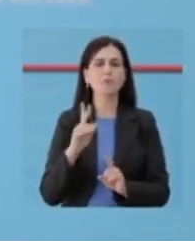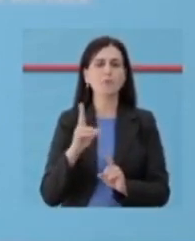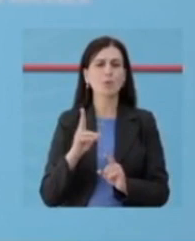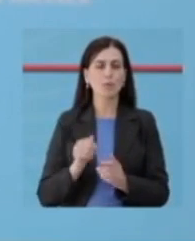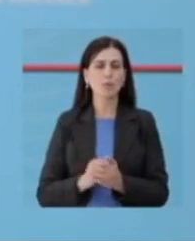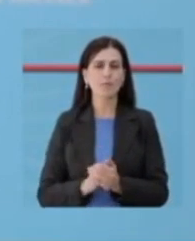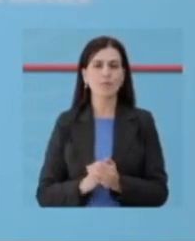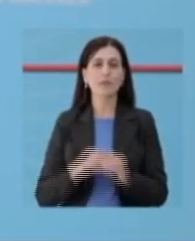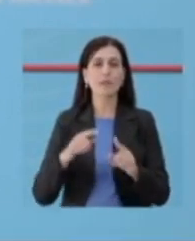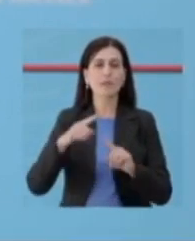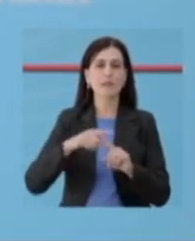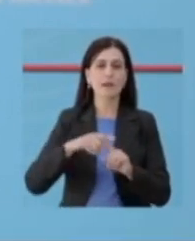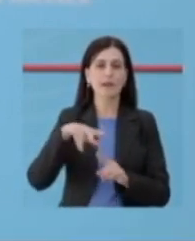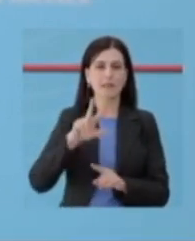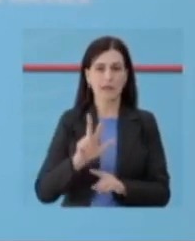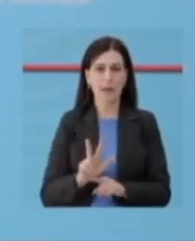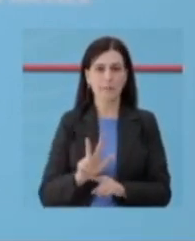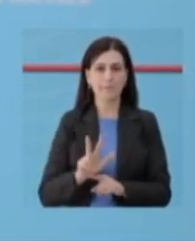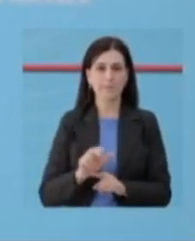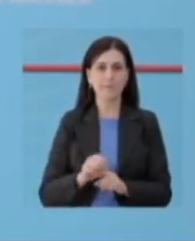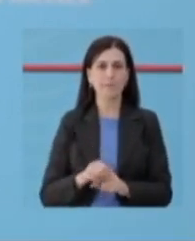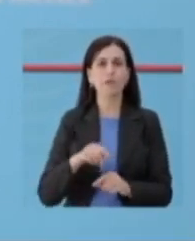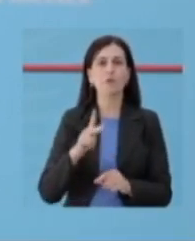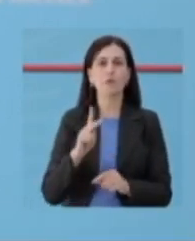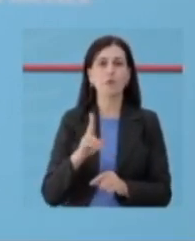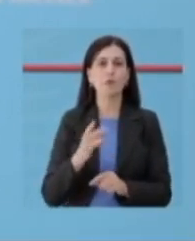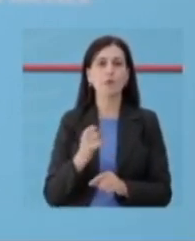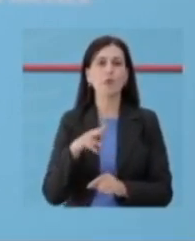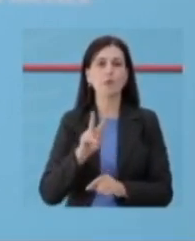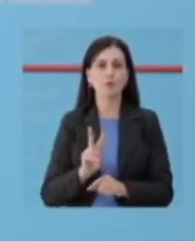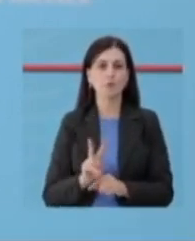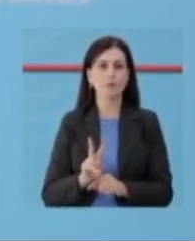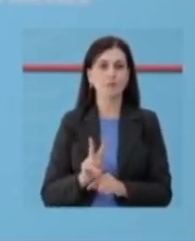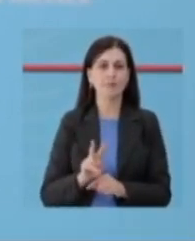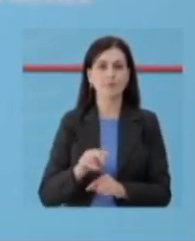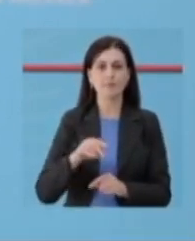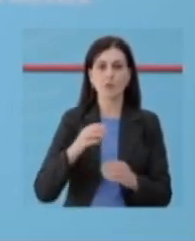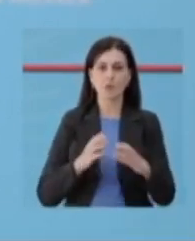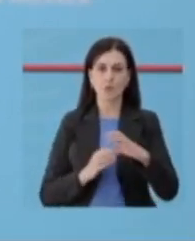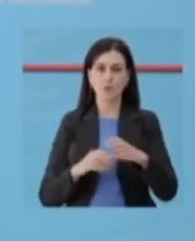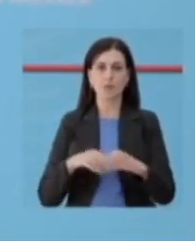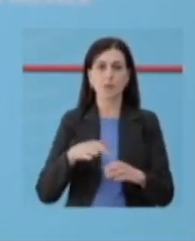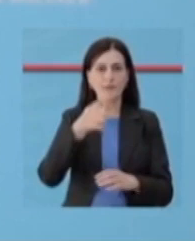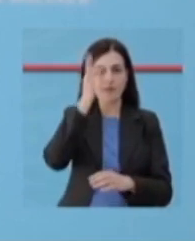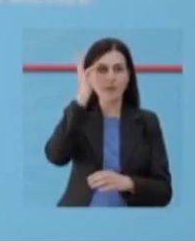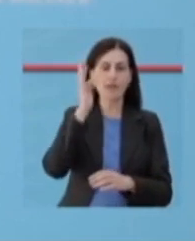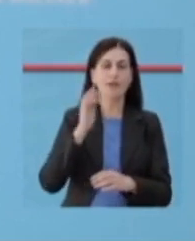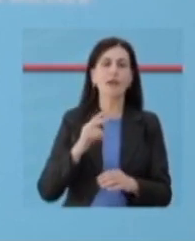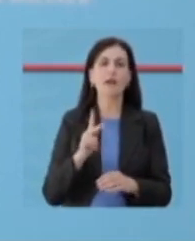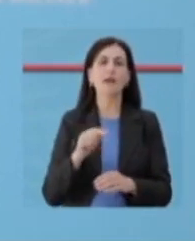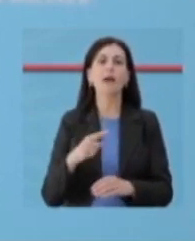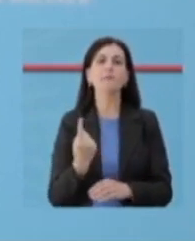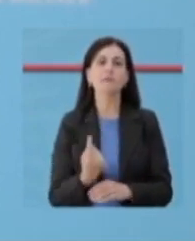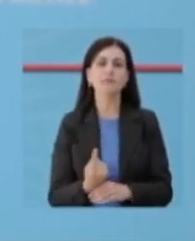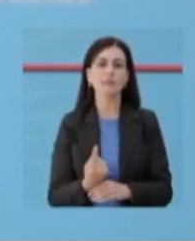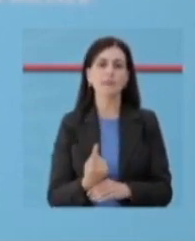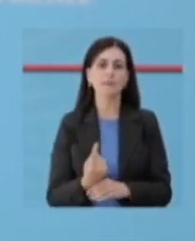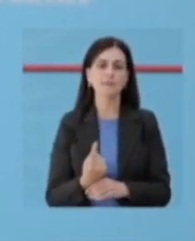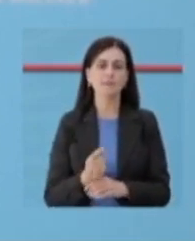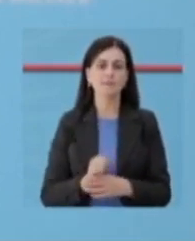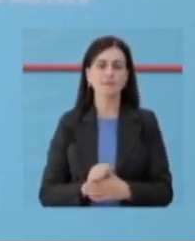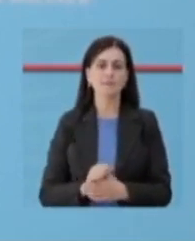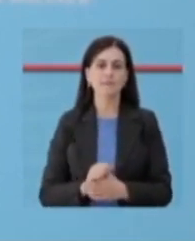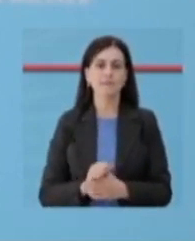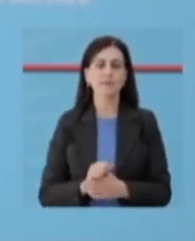rasteve janë në tiran 3 raste, në krujnë 2 raste, shkoder, fier dhe kamës nga një rast